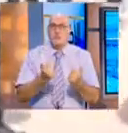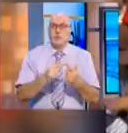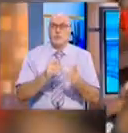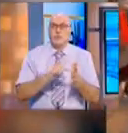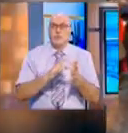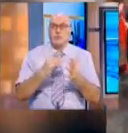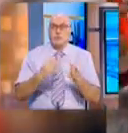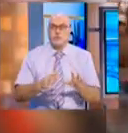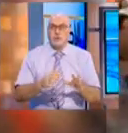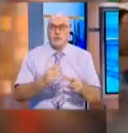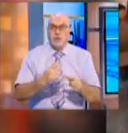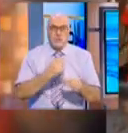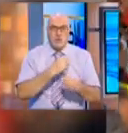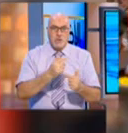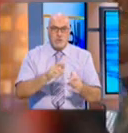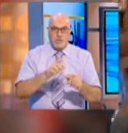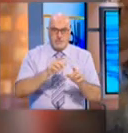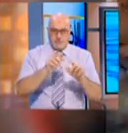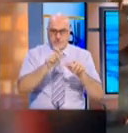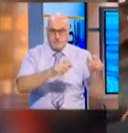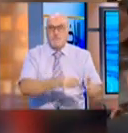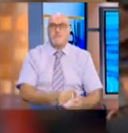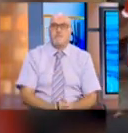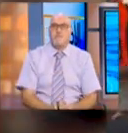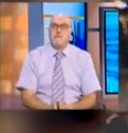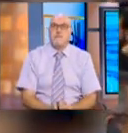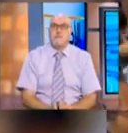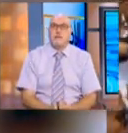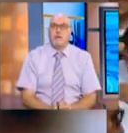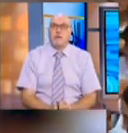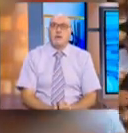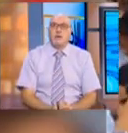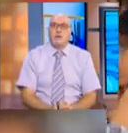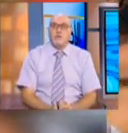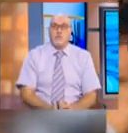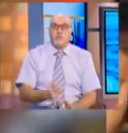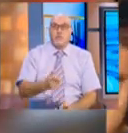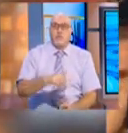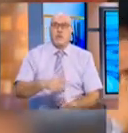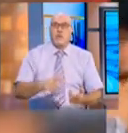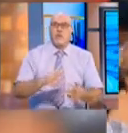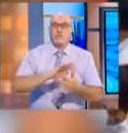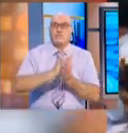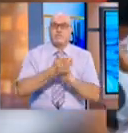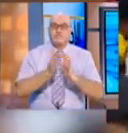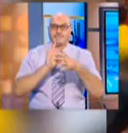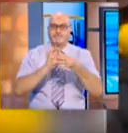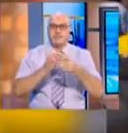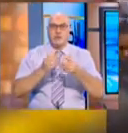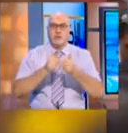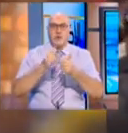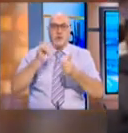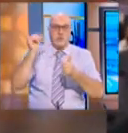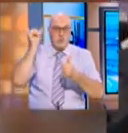كان الجيش الإسماعيلي يتكون منهم. قبائل تحالف قادتها مع العائلة المتسلطة فكانت وبالا